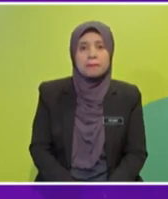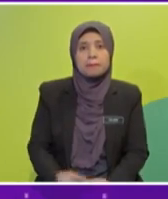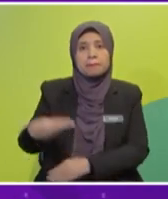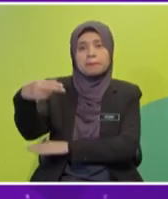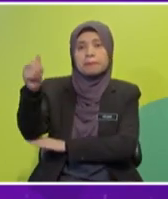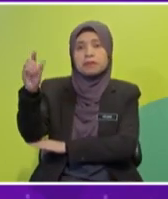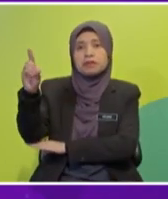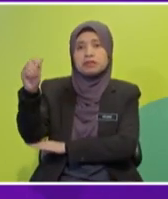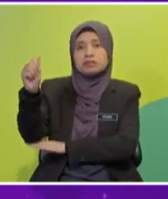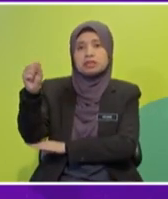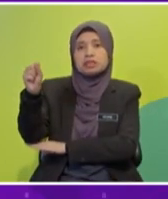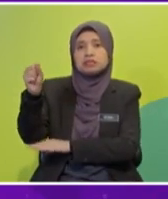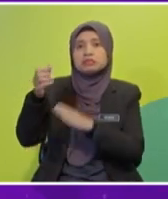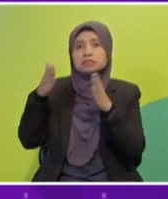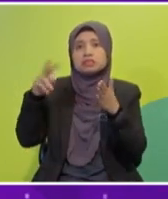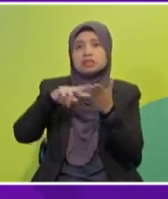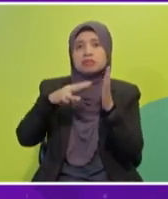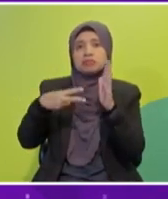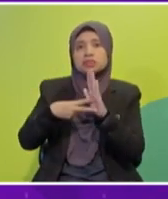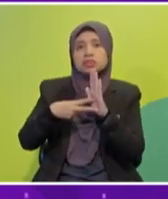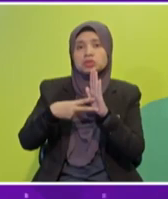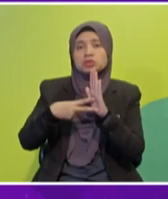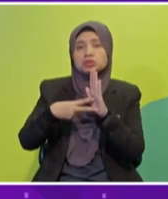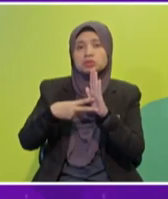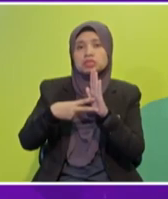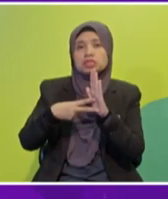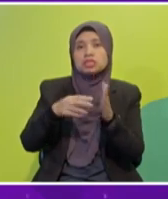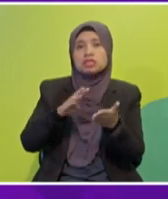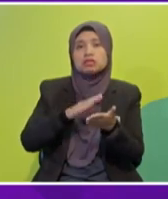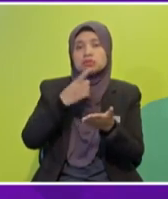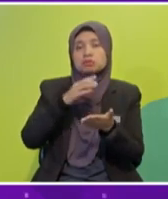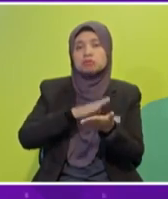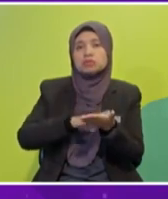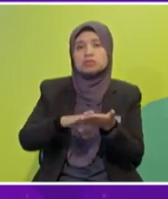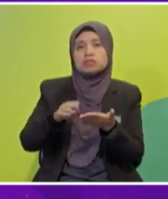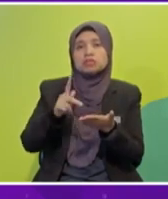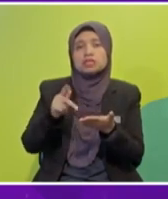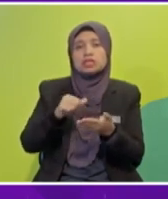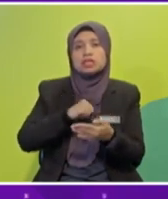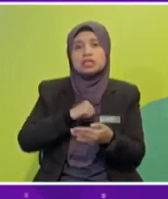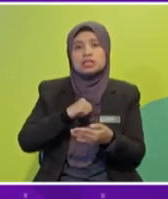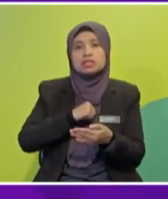diri seseorang yang menghalang sahnya ibadat yang disyaratkan bersuci.